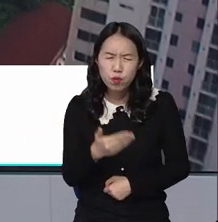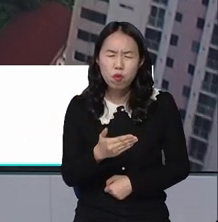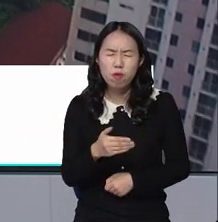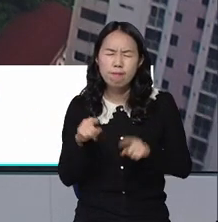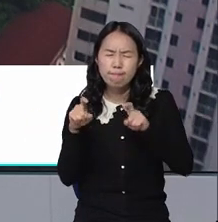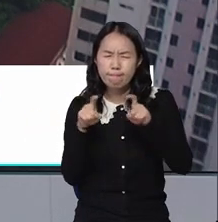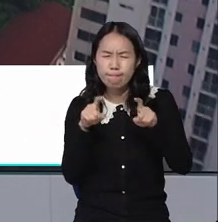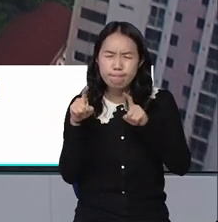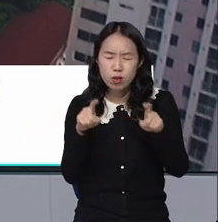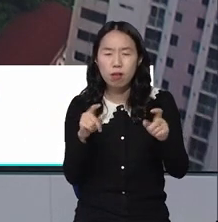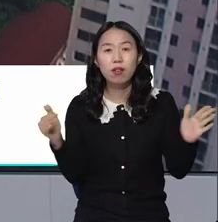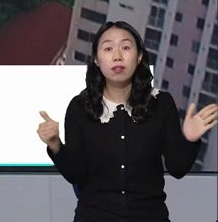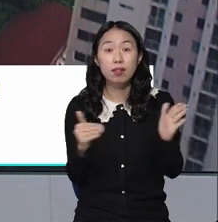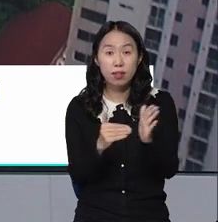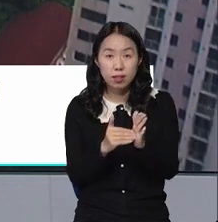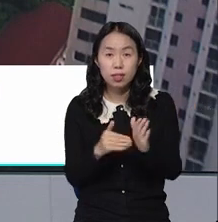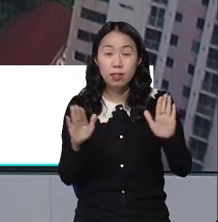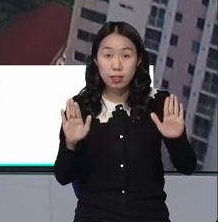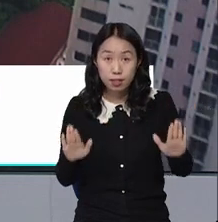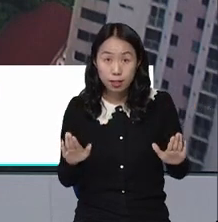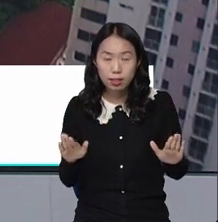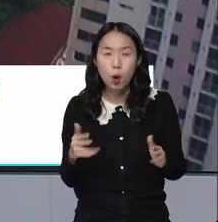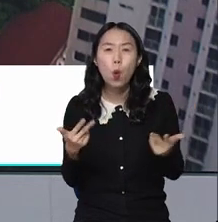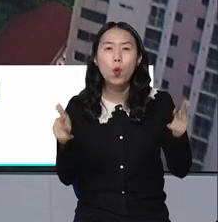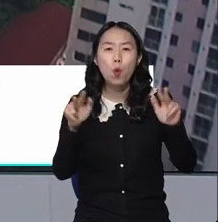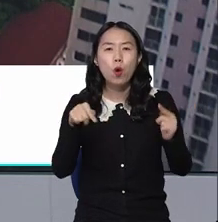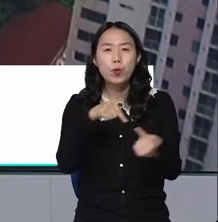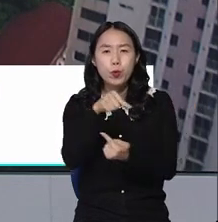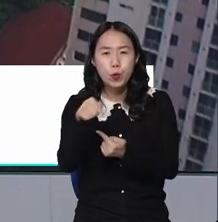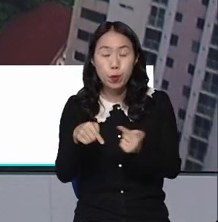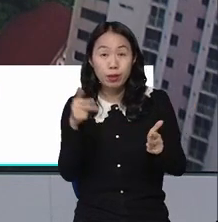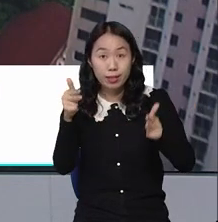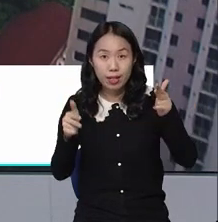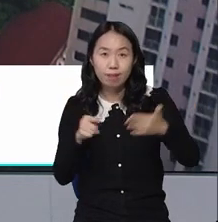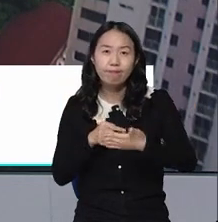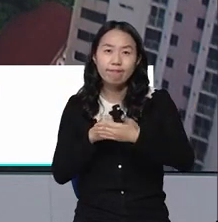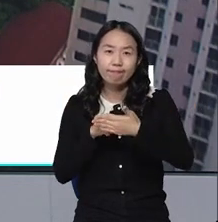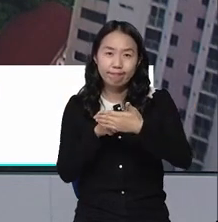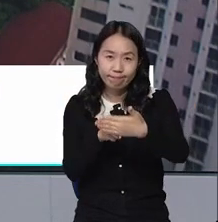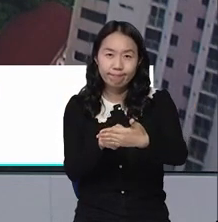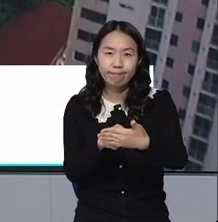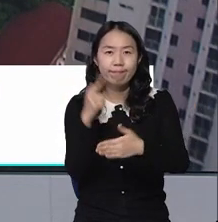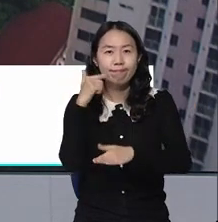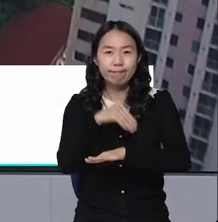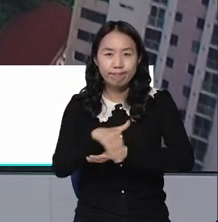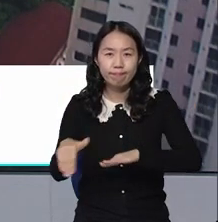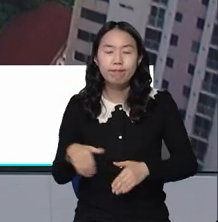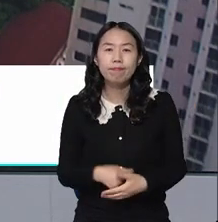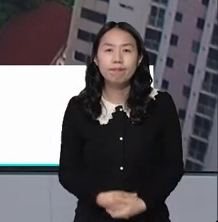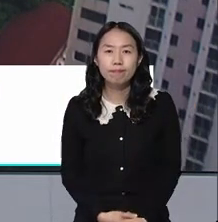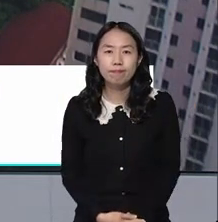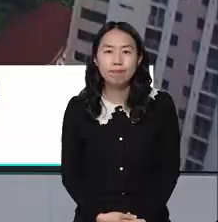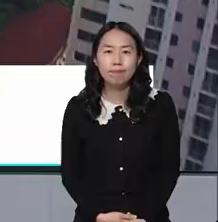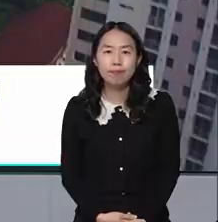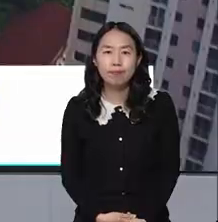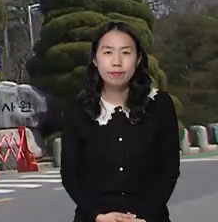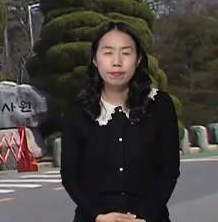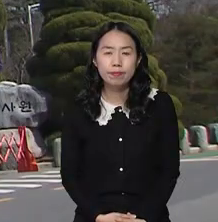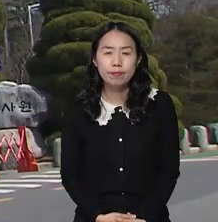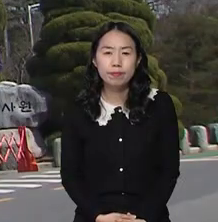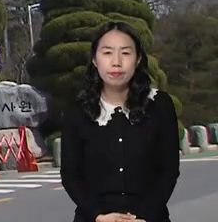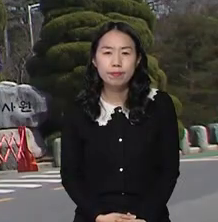논란이 종지부를 찍음에 따라 본격적으로 공원 조성 사업이 진행될 전망입니다. 이형길 기자입니다.